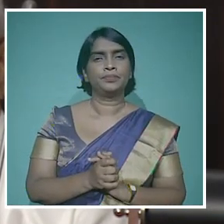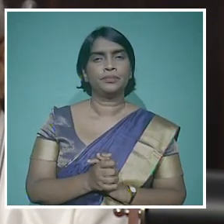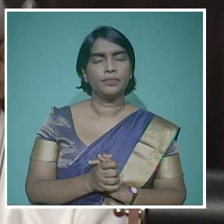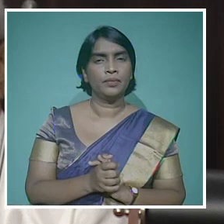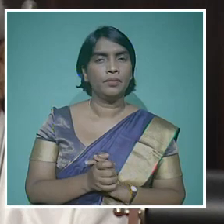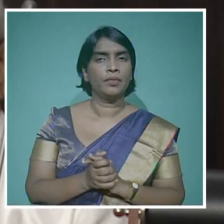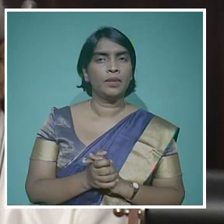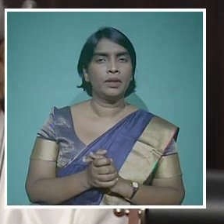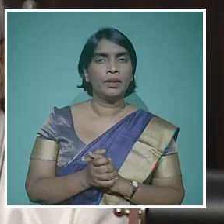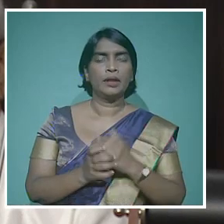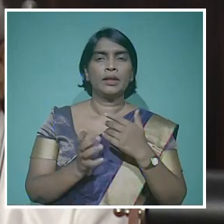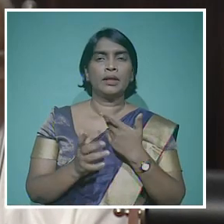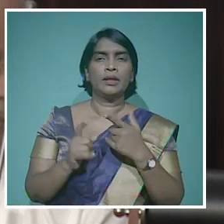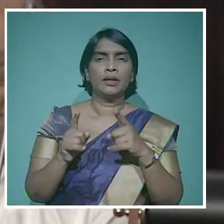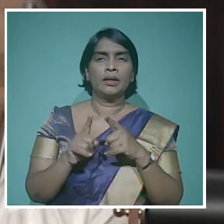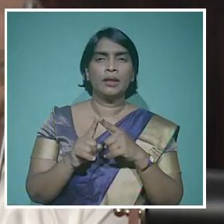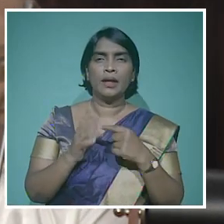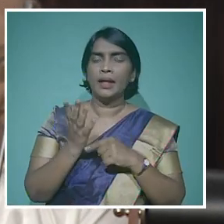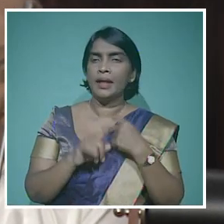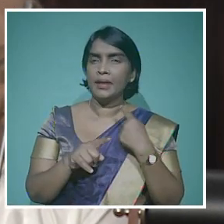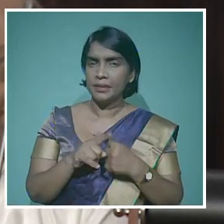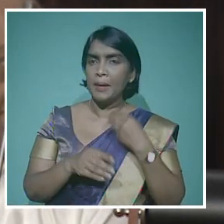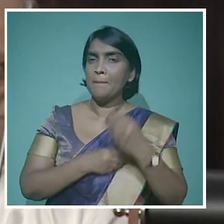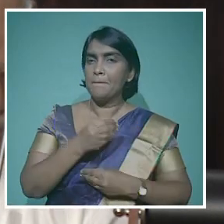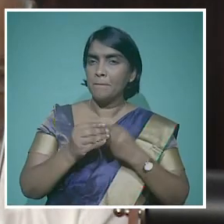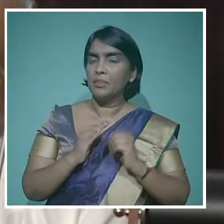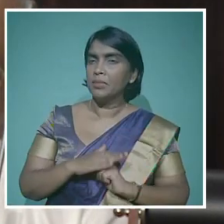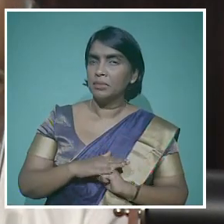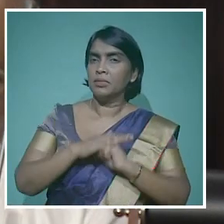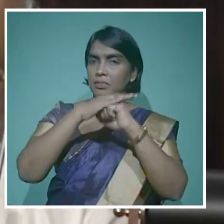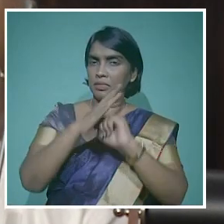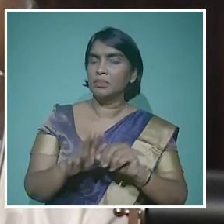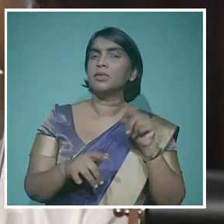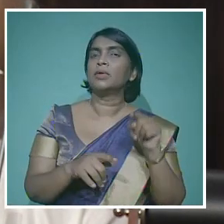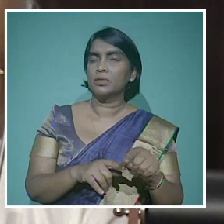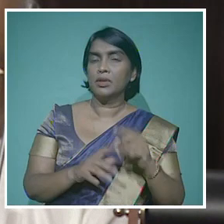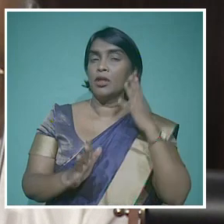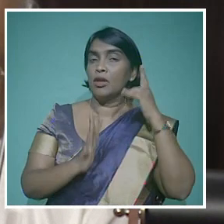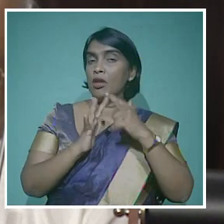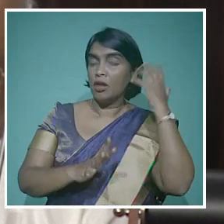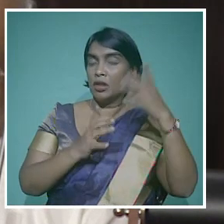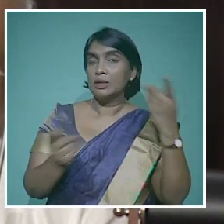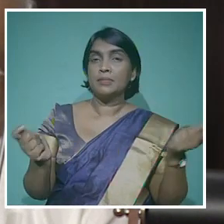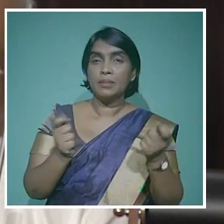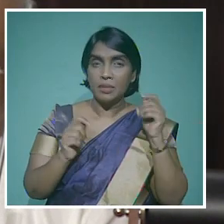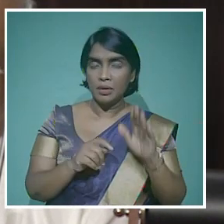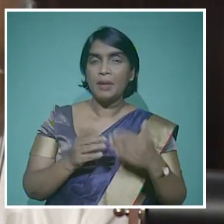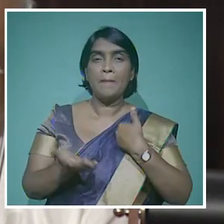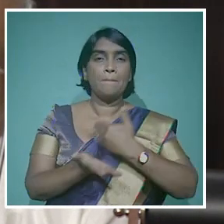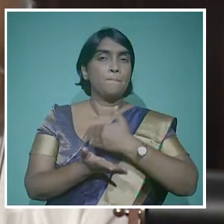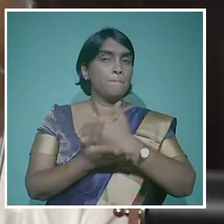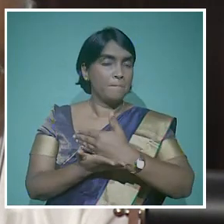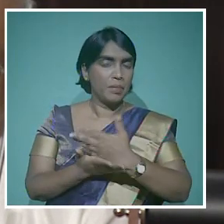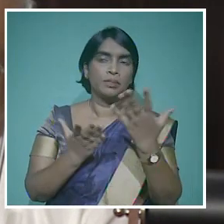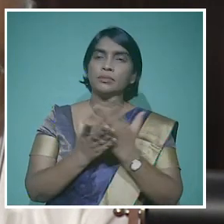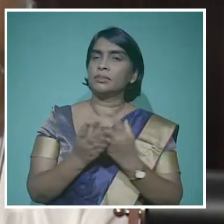රේගු බදු නොවන බදු පැරාට ඇරිස් නිෂ්පාදන කර්මාන්ත ප්‍රවර්ධනය කිරීමට ජාත්‍යන්තර වෙළඳාම සඳහා පවතින බාධක